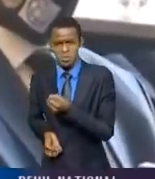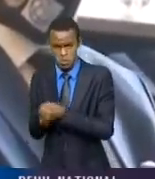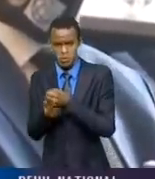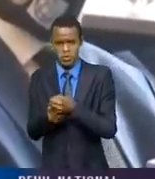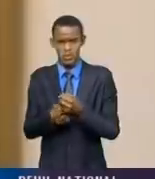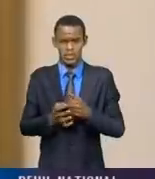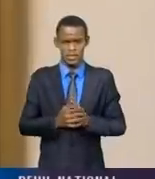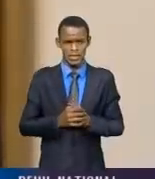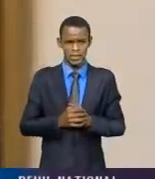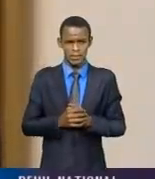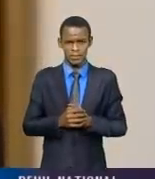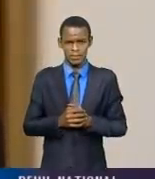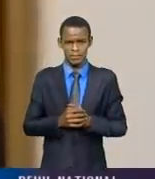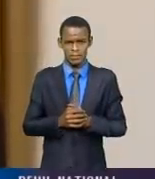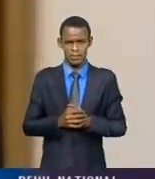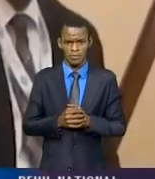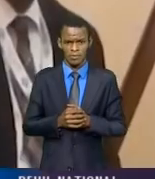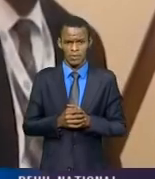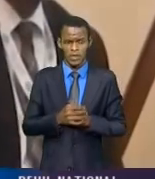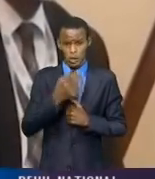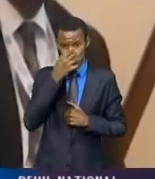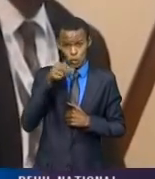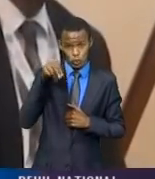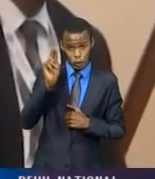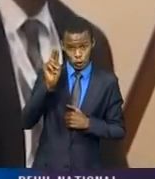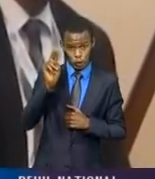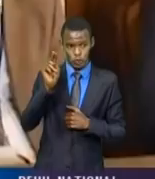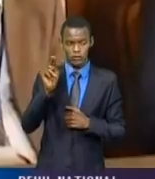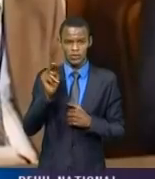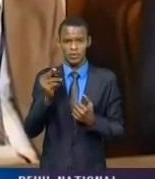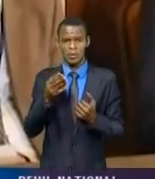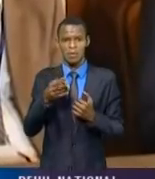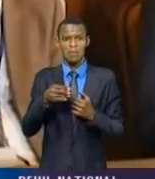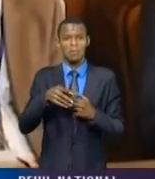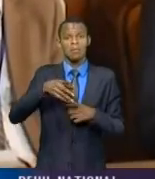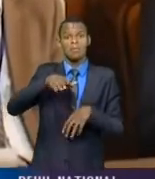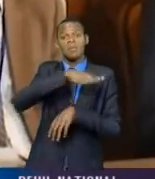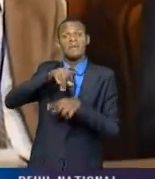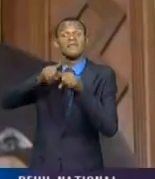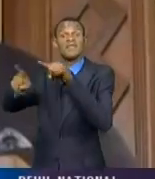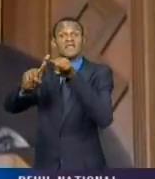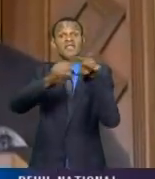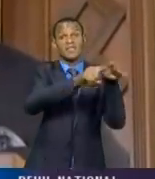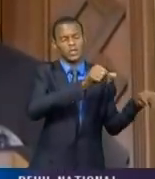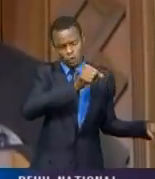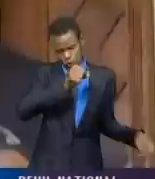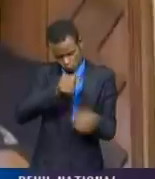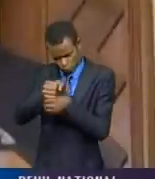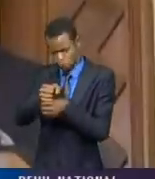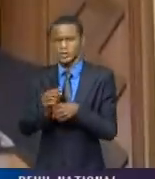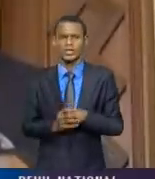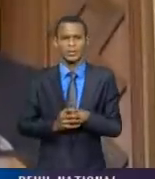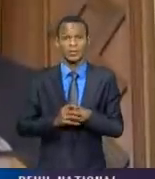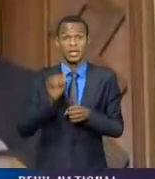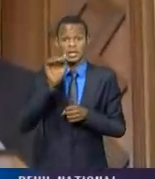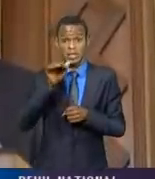maniema kisangani nord kivu burkina façon cameron est du kenya les directeur provincial de la banque centrale